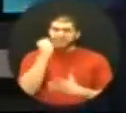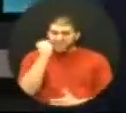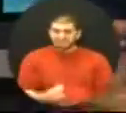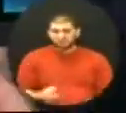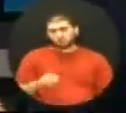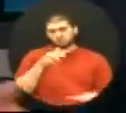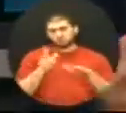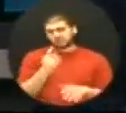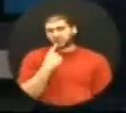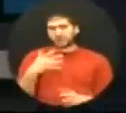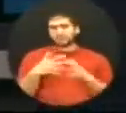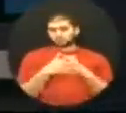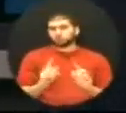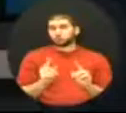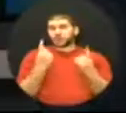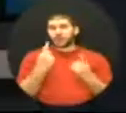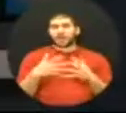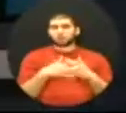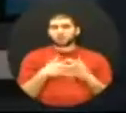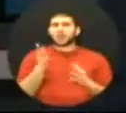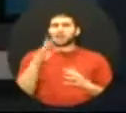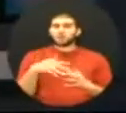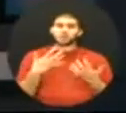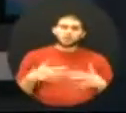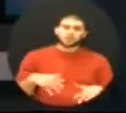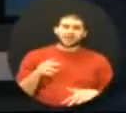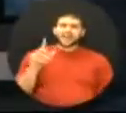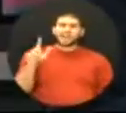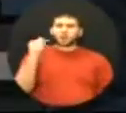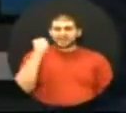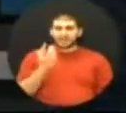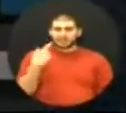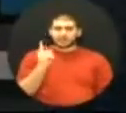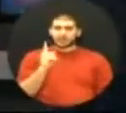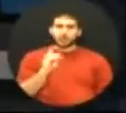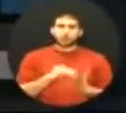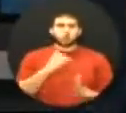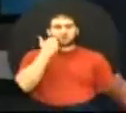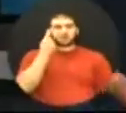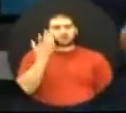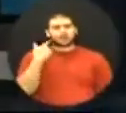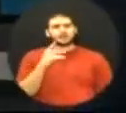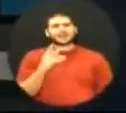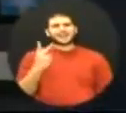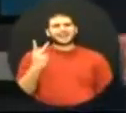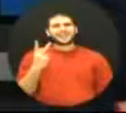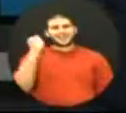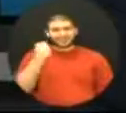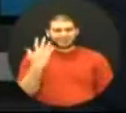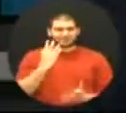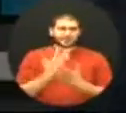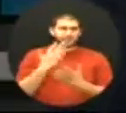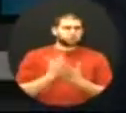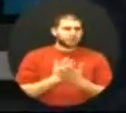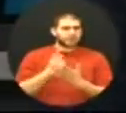ממשלה, צריך להגיד בארצות הברית שזה קרה. ארצות הברית, למרות שכשלינקולן נרצח, היא הייתה, גם לא הייתה מאוד מאוד מבוגרת, אבל היא, כשקנדי נרצח, היא כבר הייתה יותר בשלה